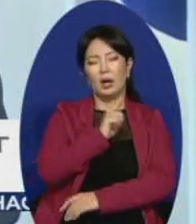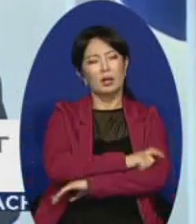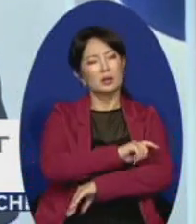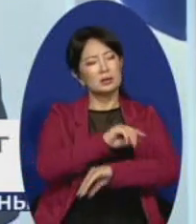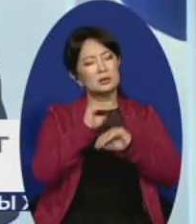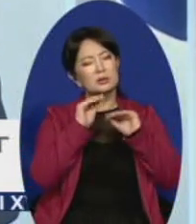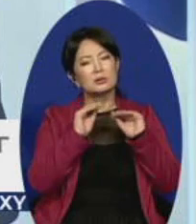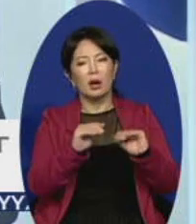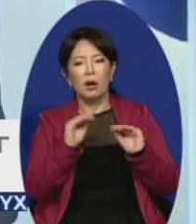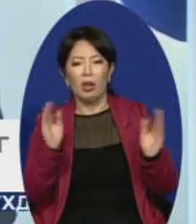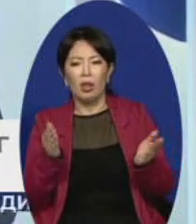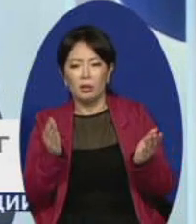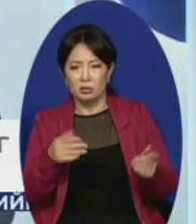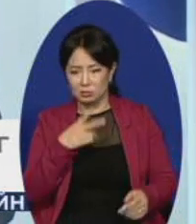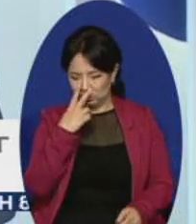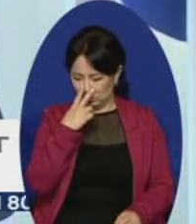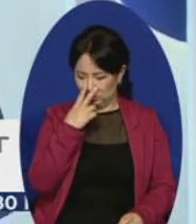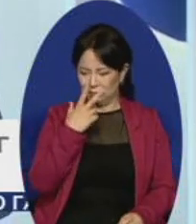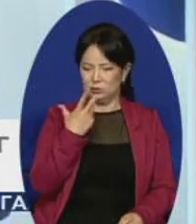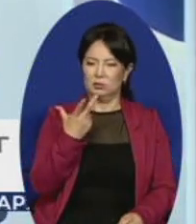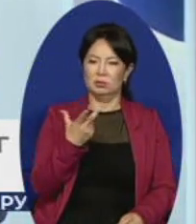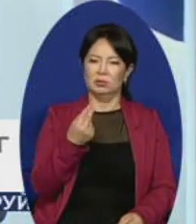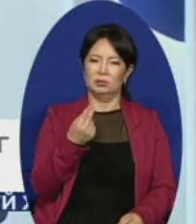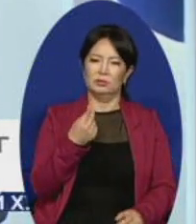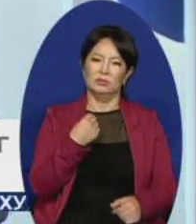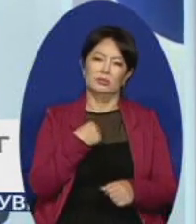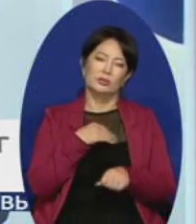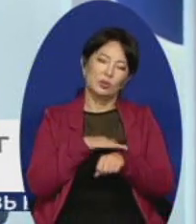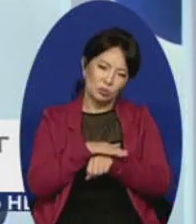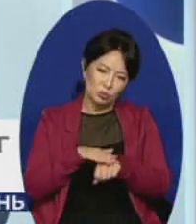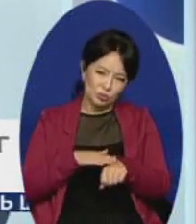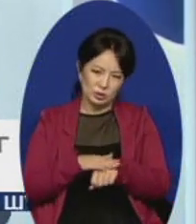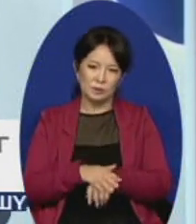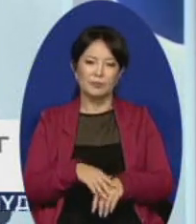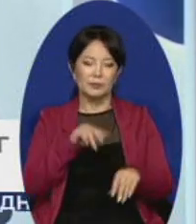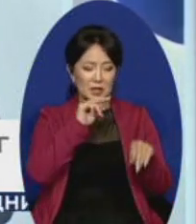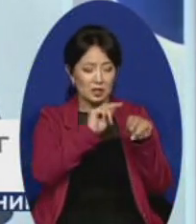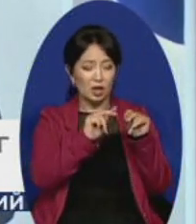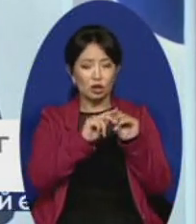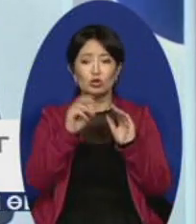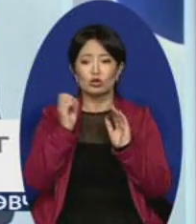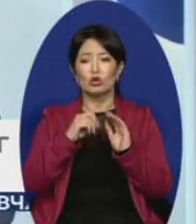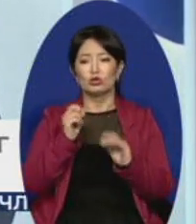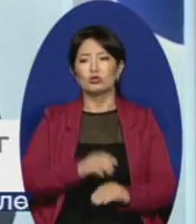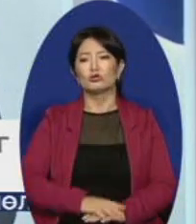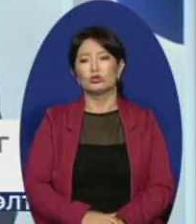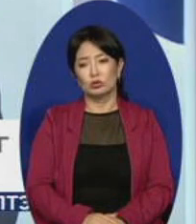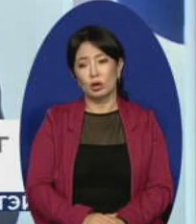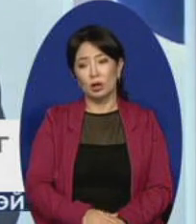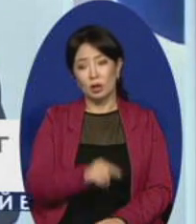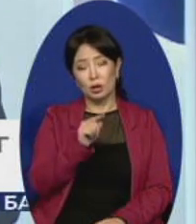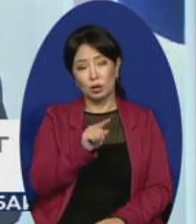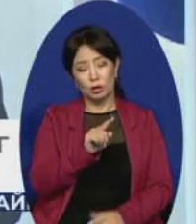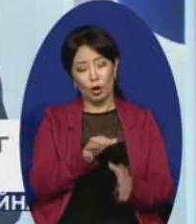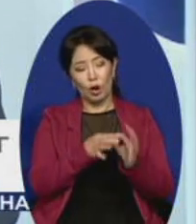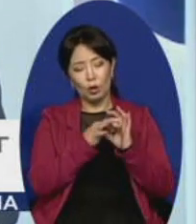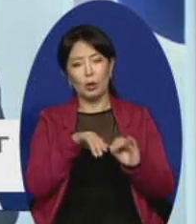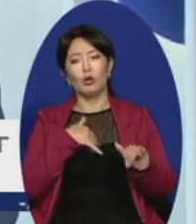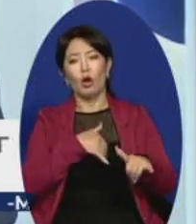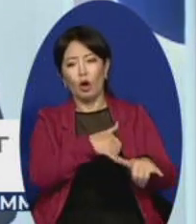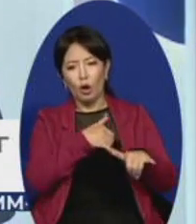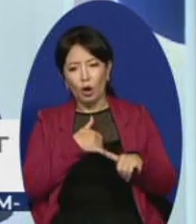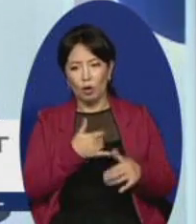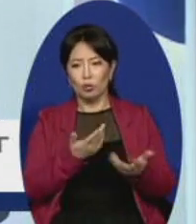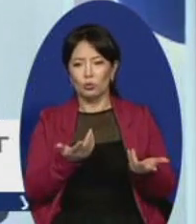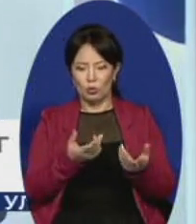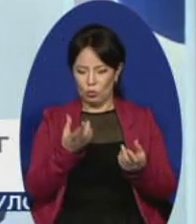хичээл сургалтын үйл ажиллагаа явуулж байгаа гэсэн тэгээд үнэхээр хүчил үчиж байна. Энийг шалгах ёстой. Энээс үүдсэн хор хохирлууд бол